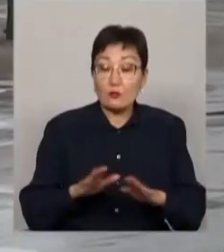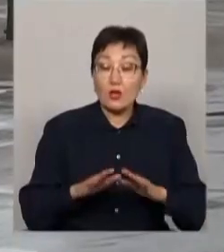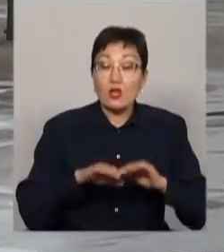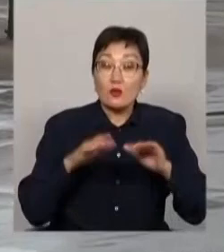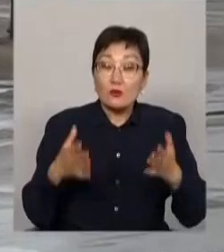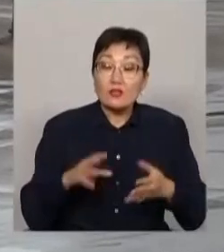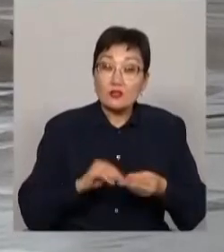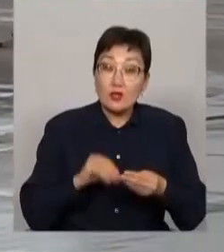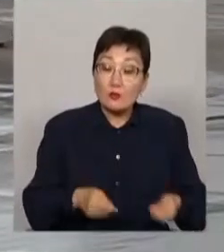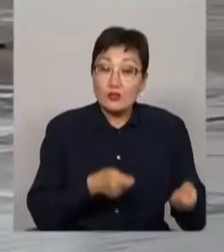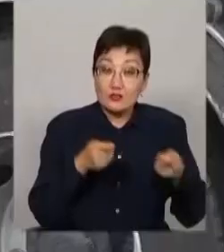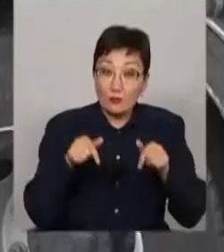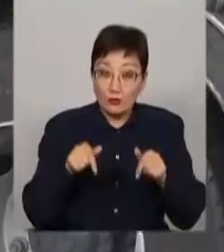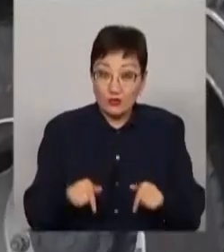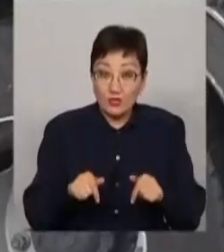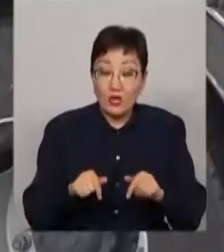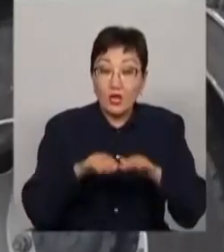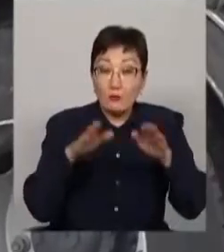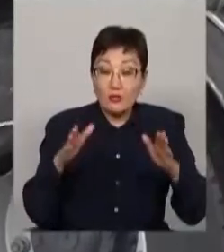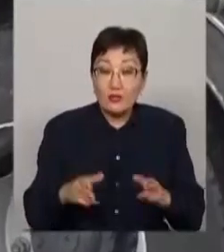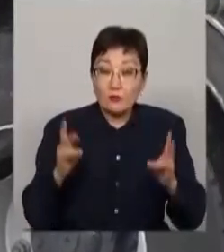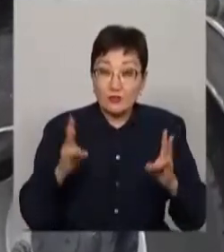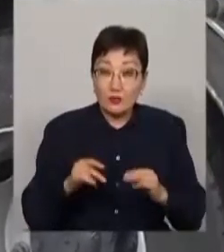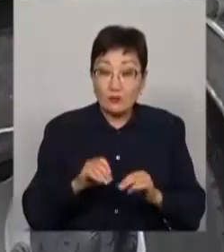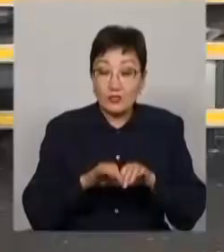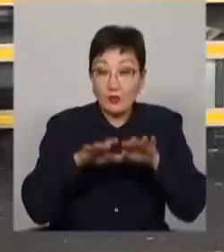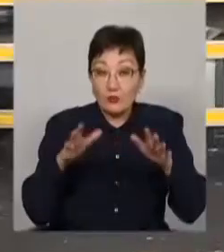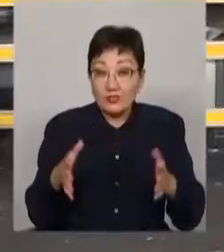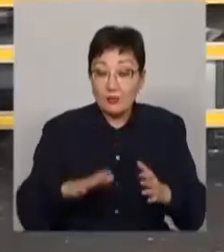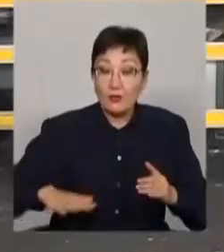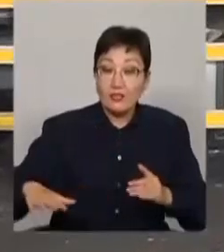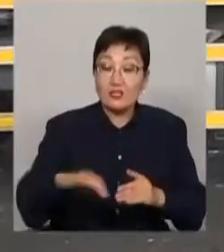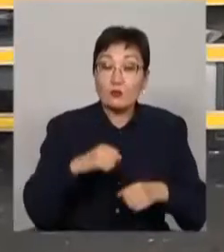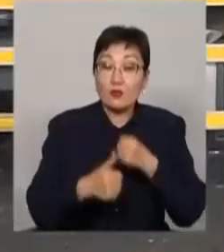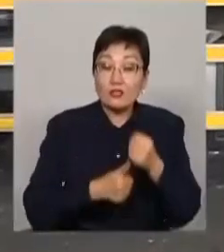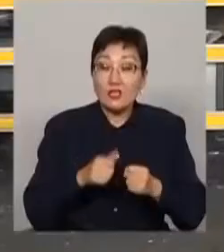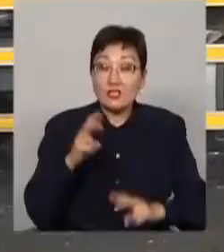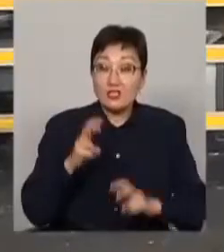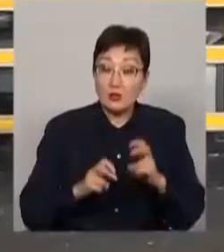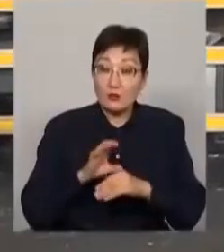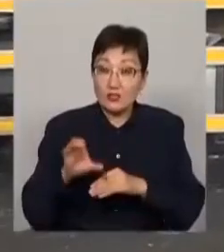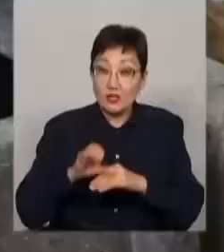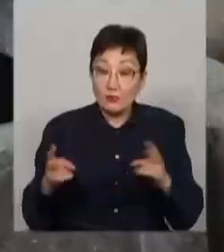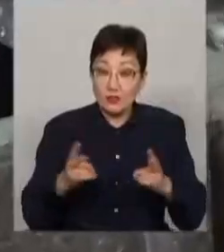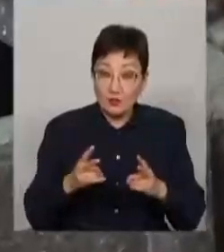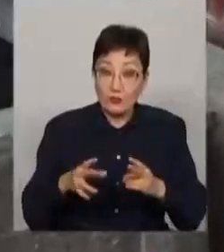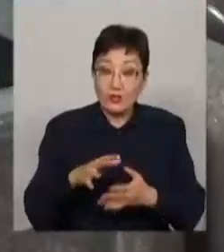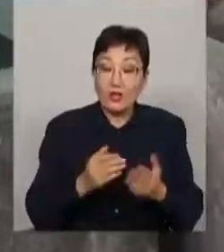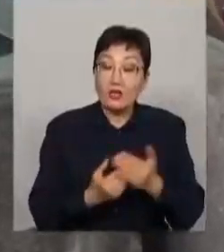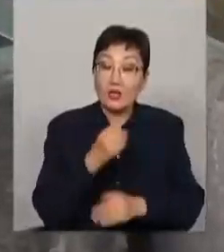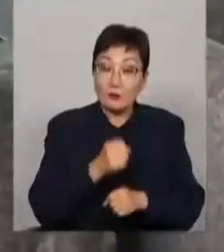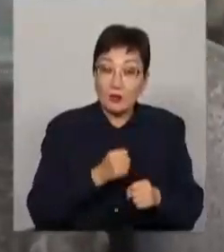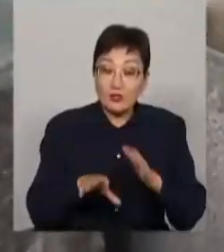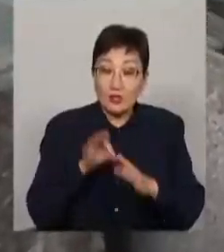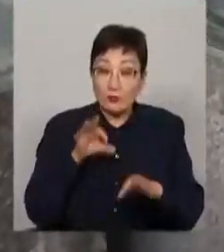Үйіндінің үздіксіз келетін орны осы жер. Контейнерлер мен апатты қоқыс аумағындағы заттың бәрі зауытқа жөнелтіліп, керекке жарайды. Одан соң